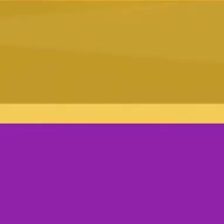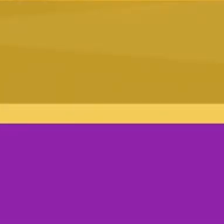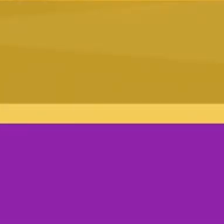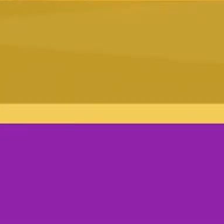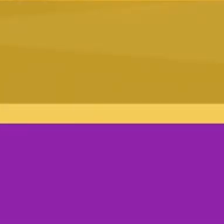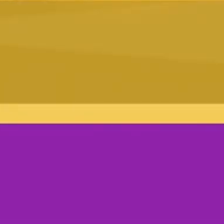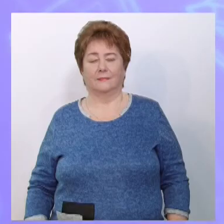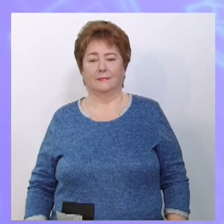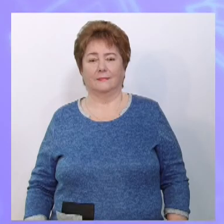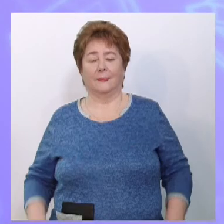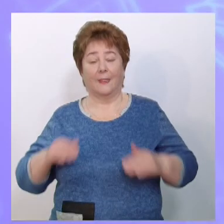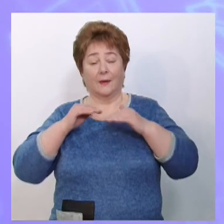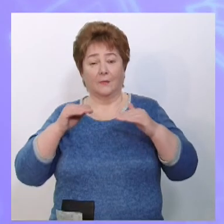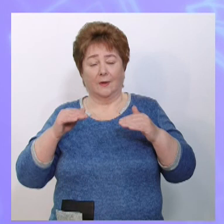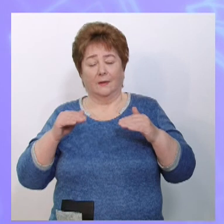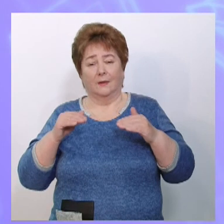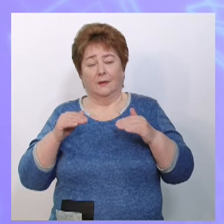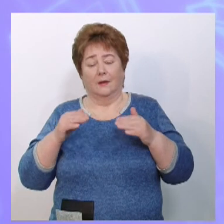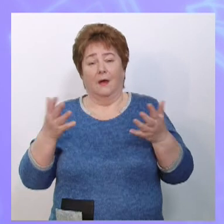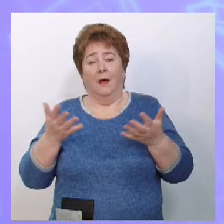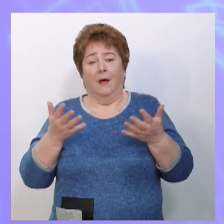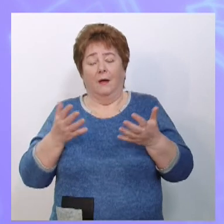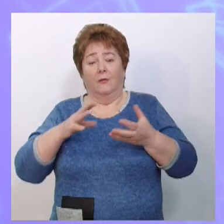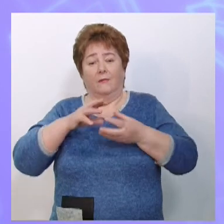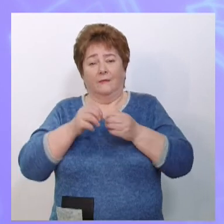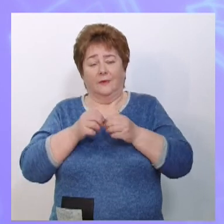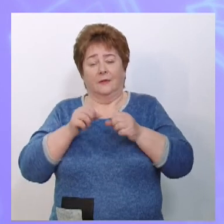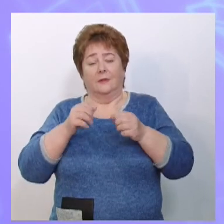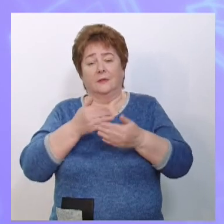Телеурок. Ребята,